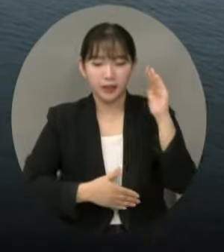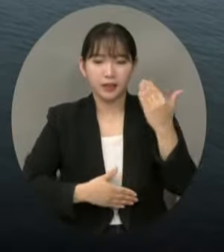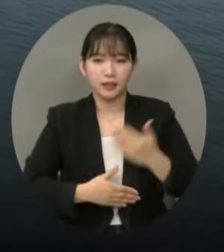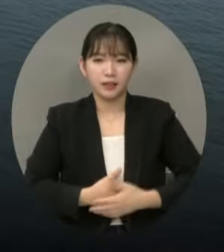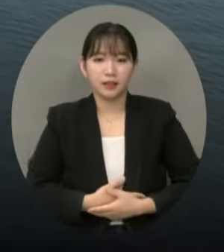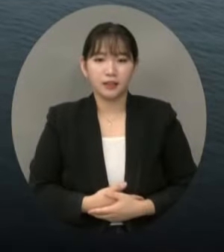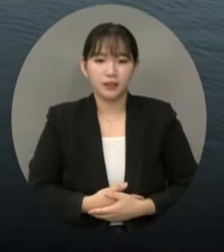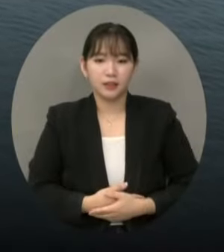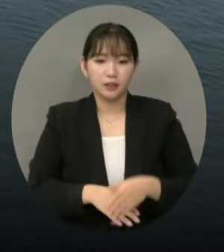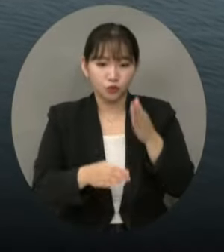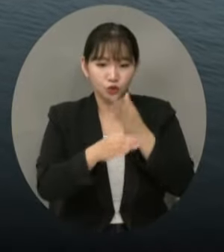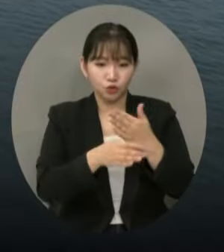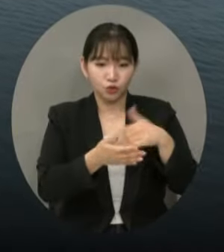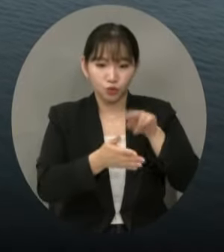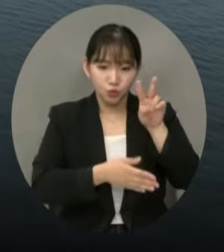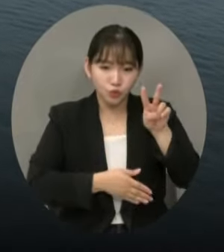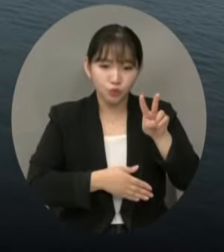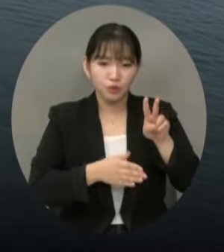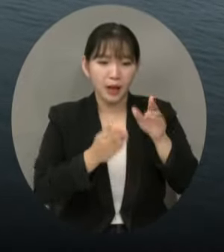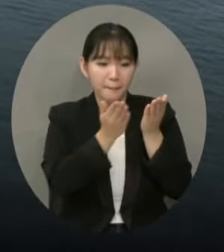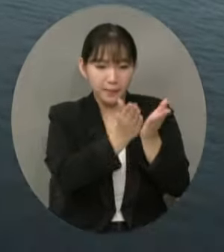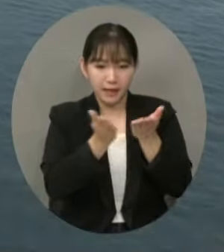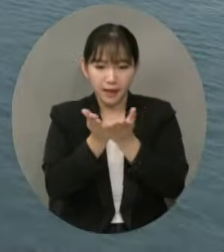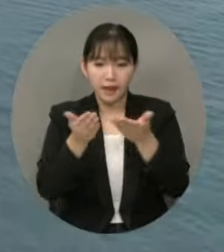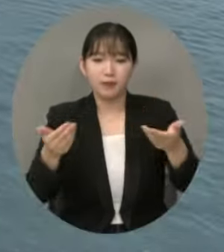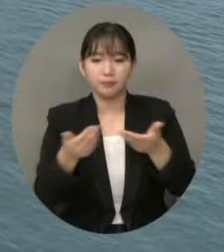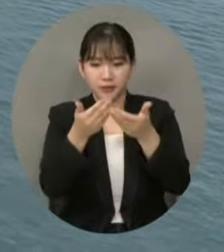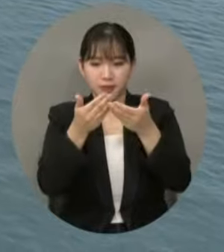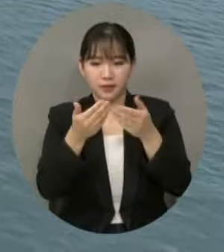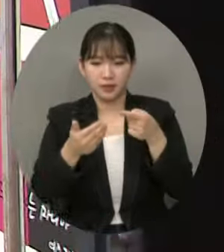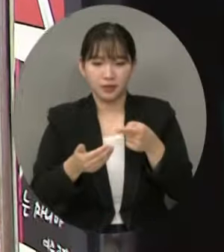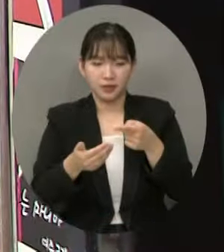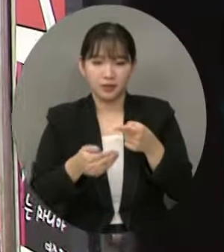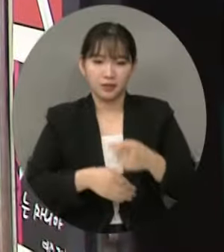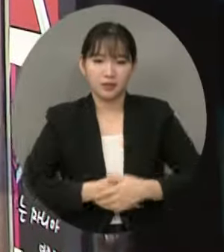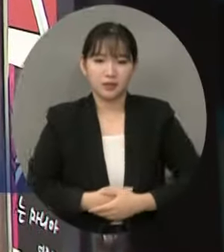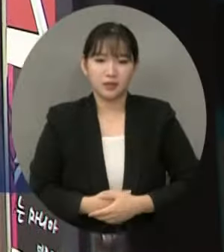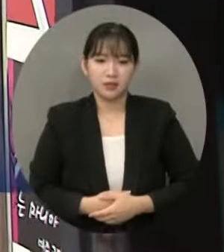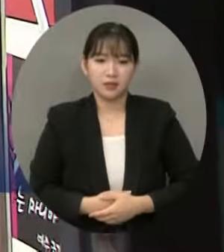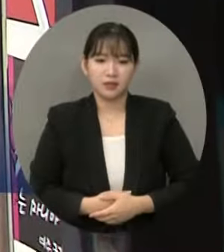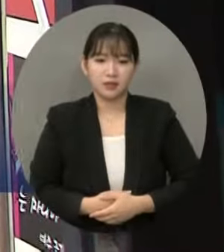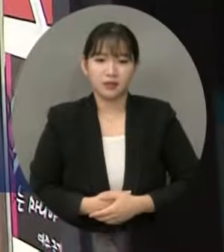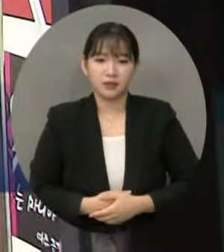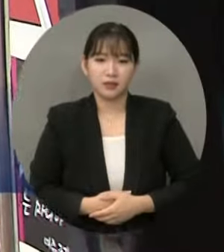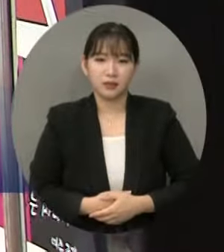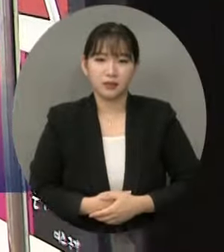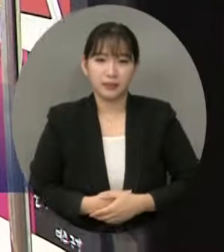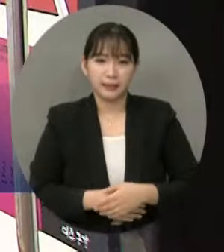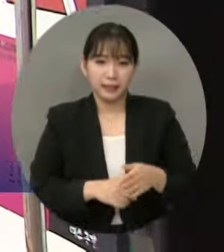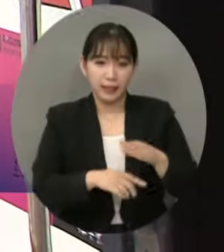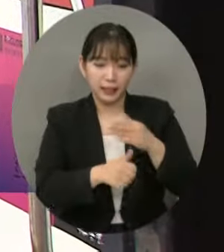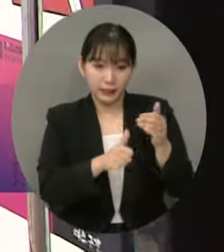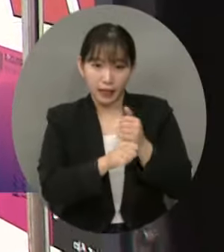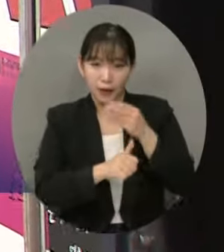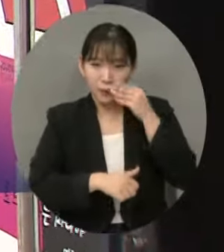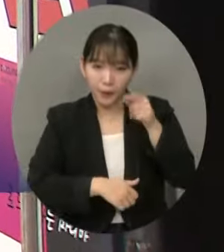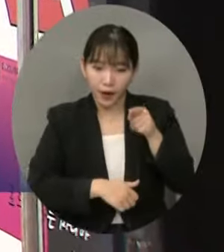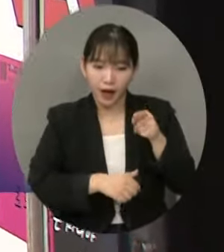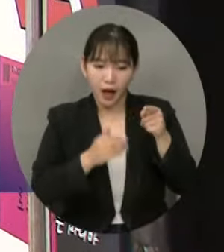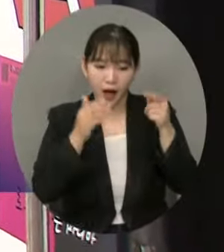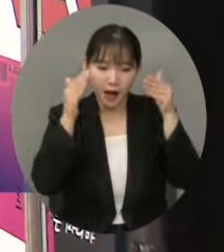발생했습니다. 그중 2건이 선박 충돌입니다. 아무래도 포인트에 여러 배들이 많이 몰리다